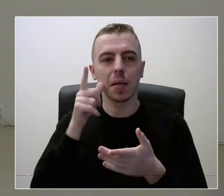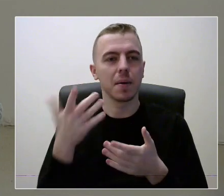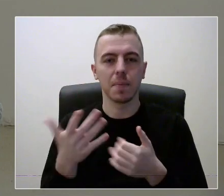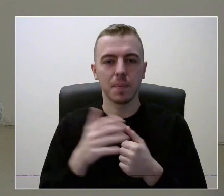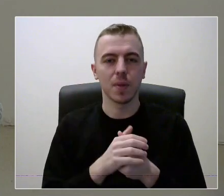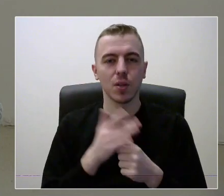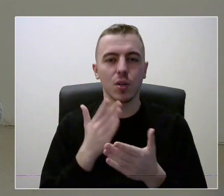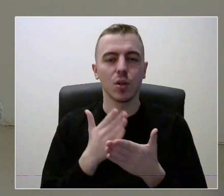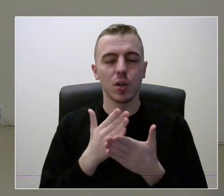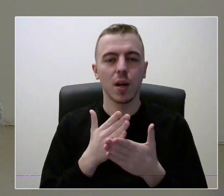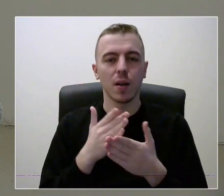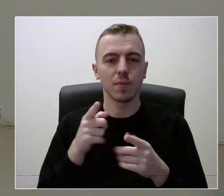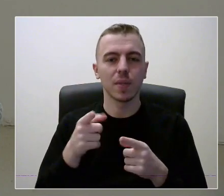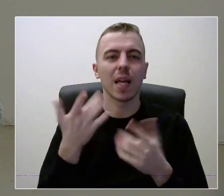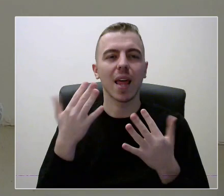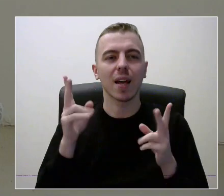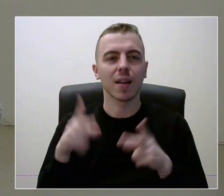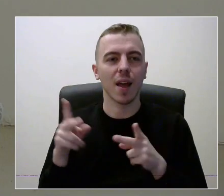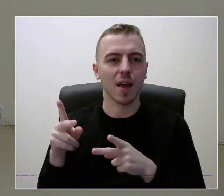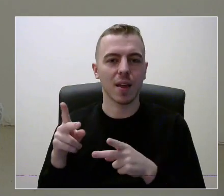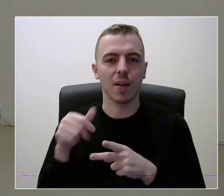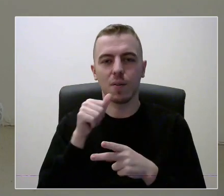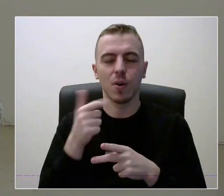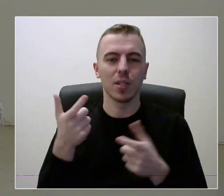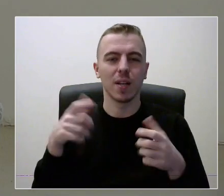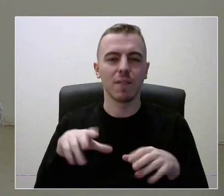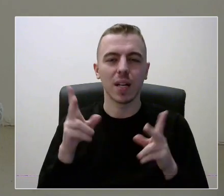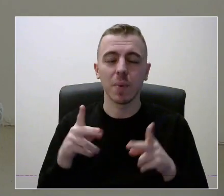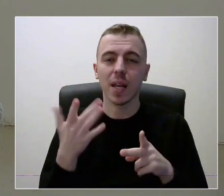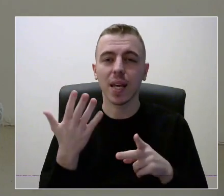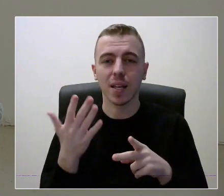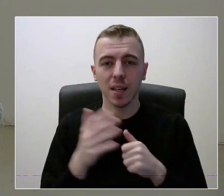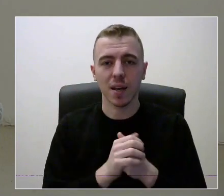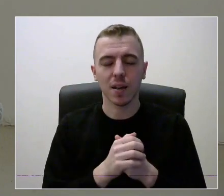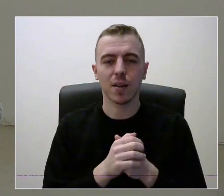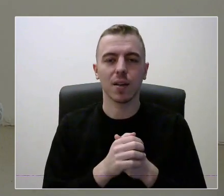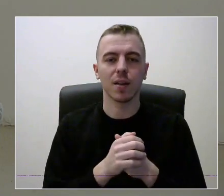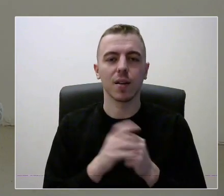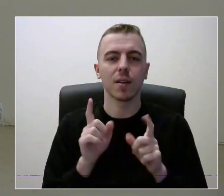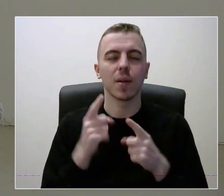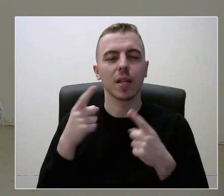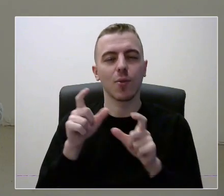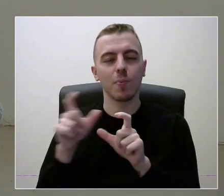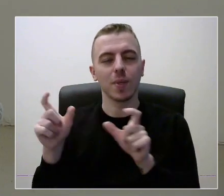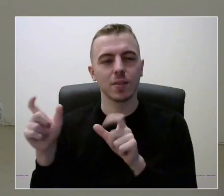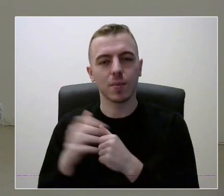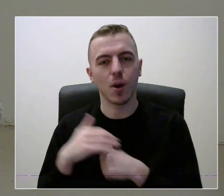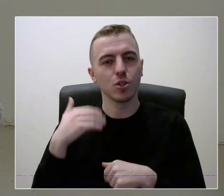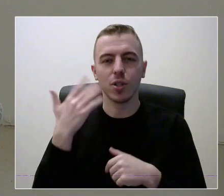tokia apimtim, kiek reikia, sakykime, ir pačiai savivaldybė, jeigu įvairių priemonių, be kitom įstaigom, nemanau, kad tai